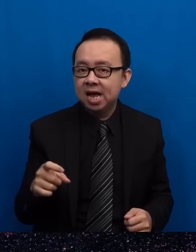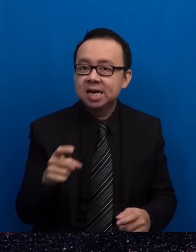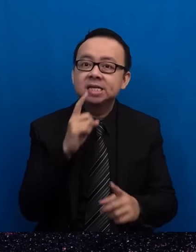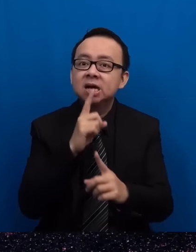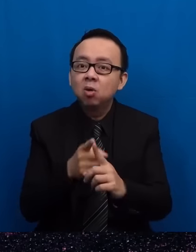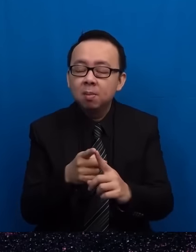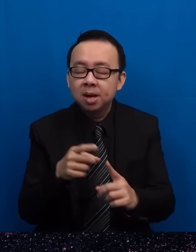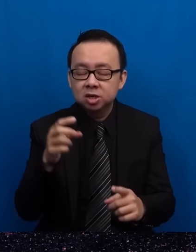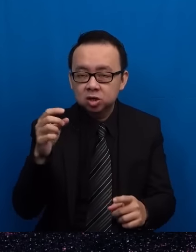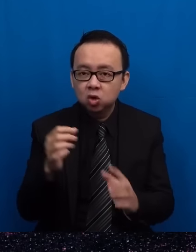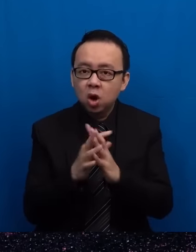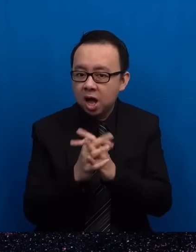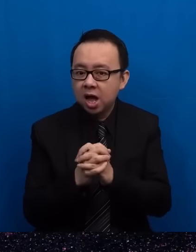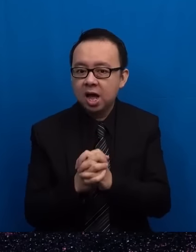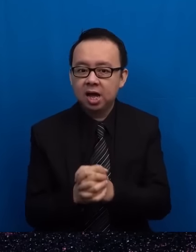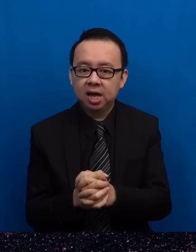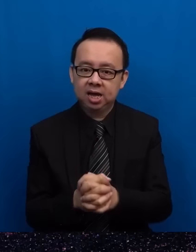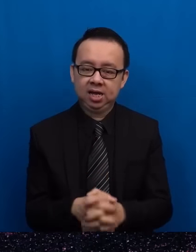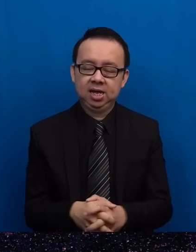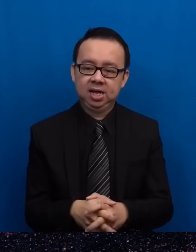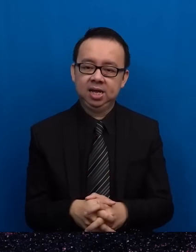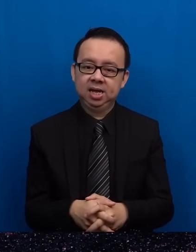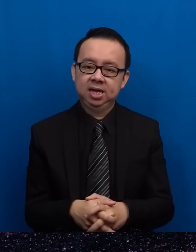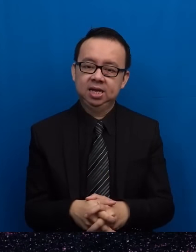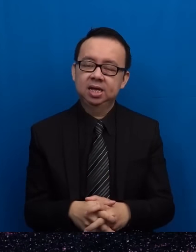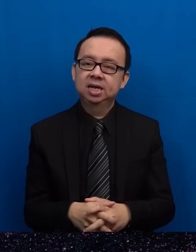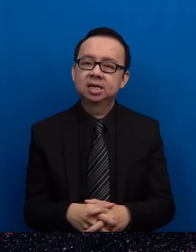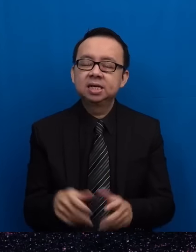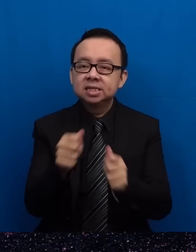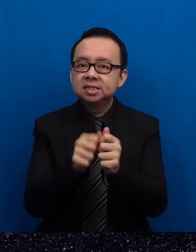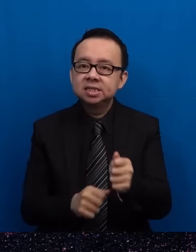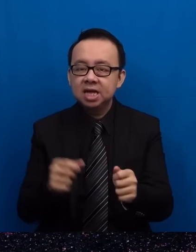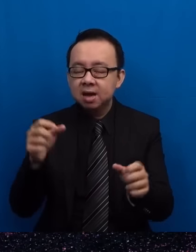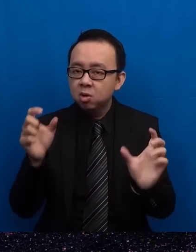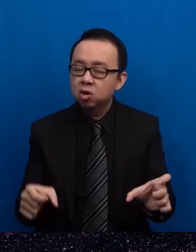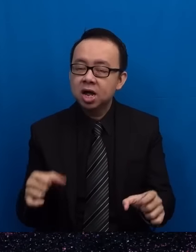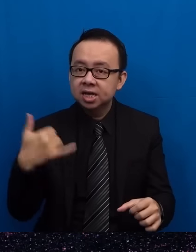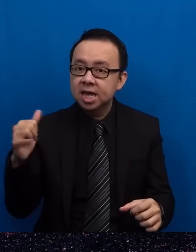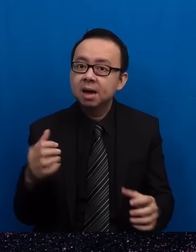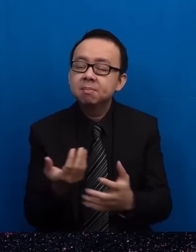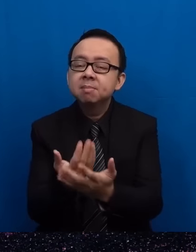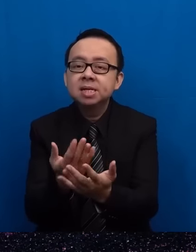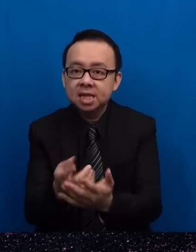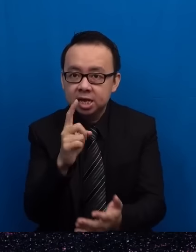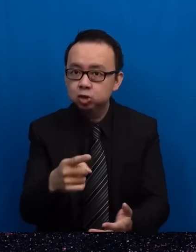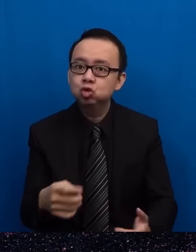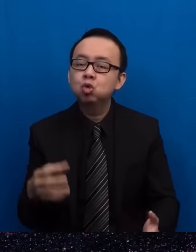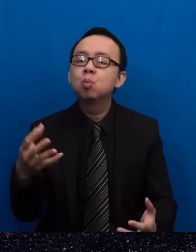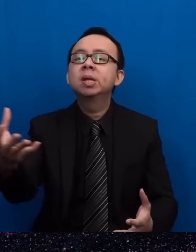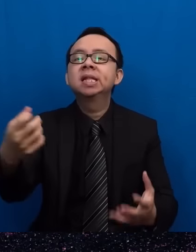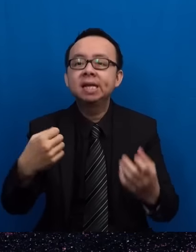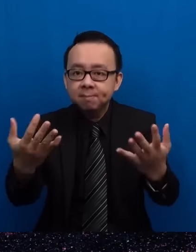ayat 8, karena setiap orang yang meminta, garis bawah ini, menerima. Katakan